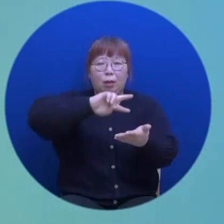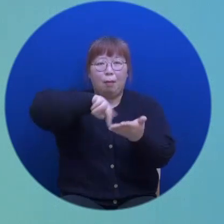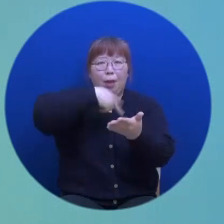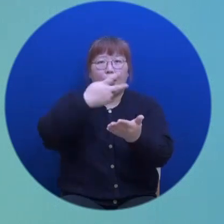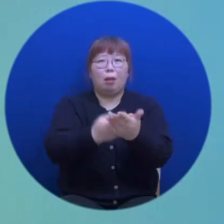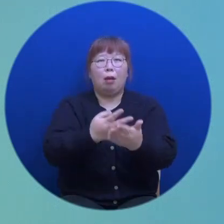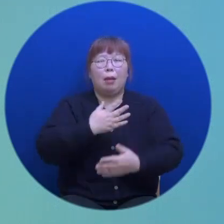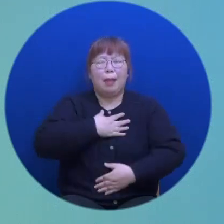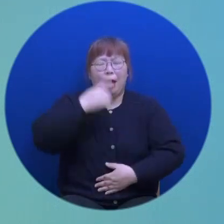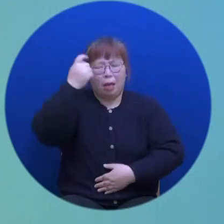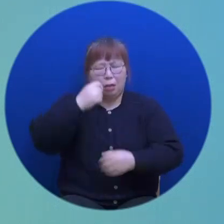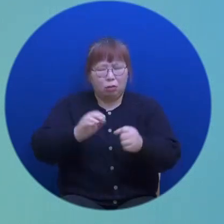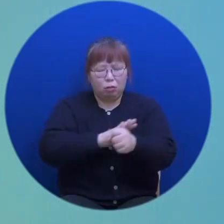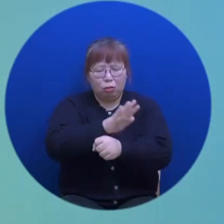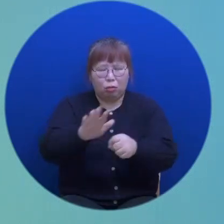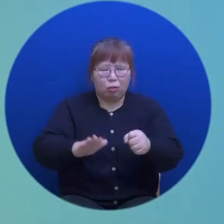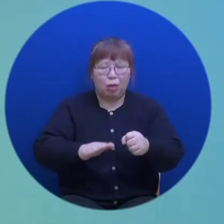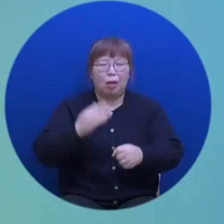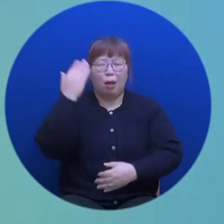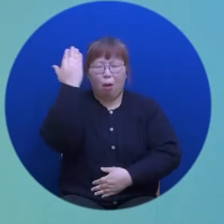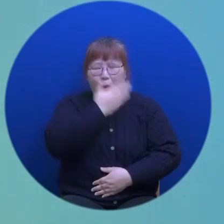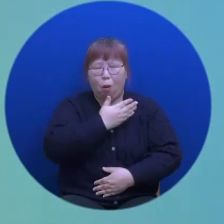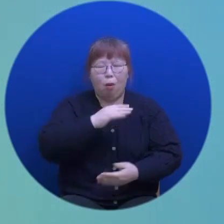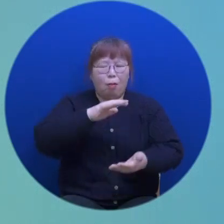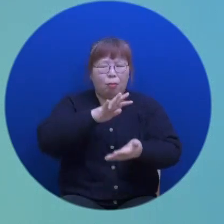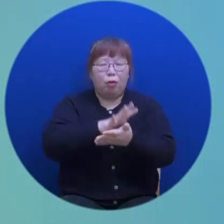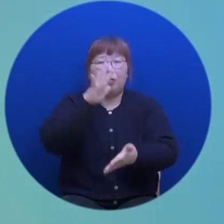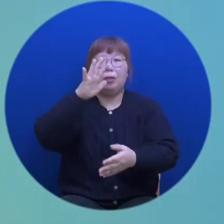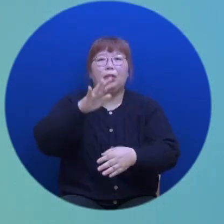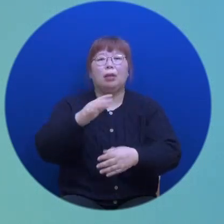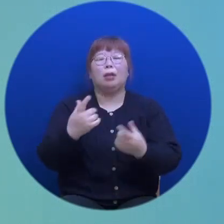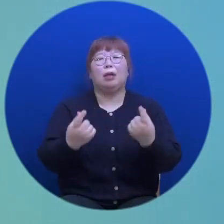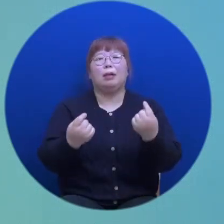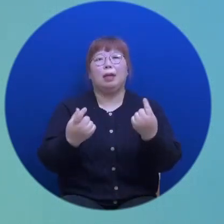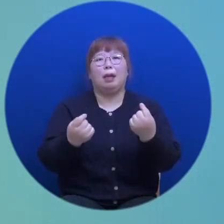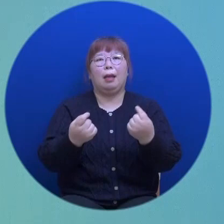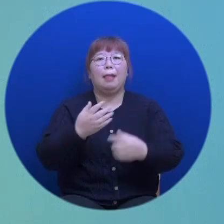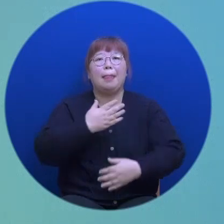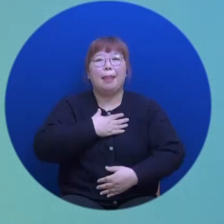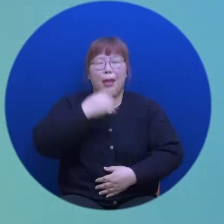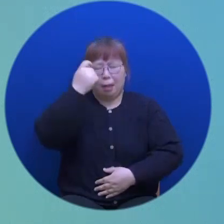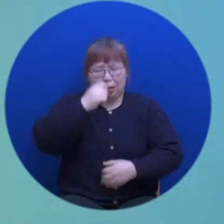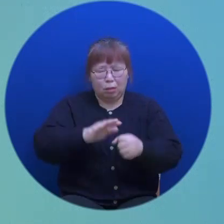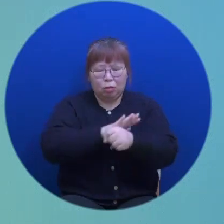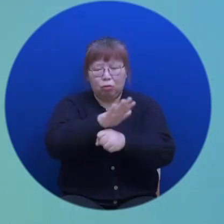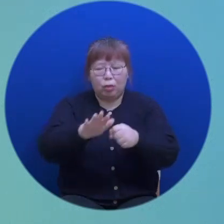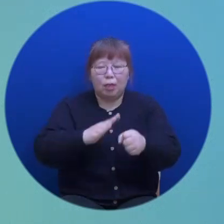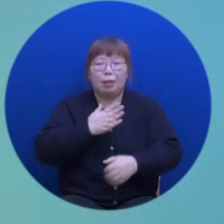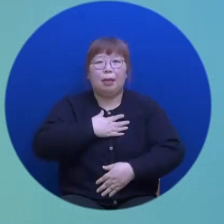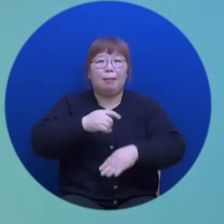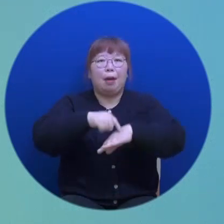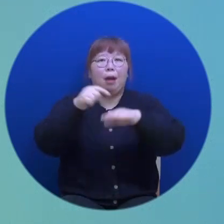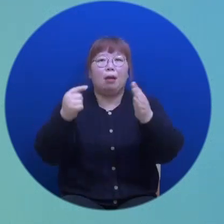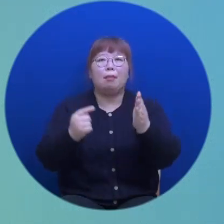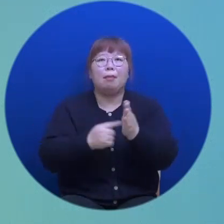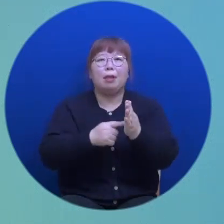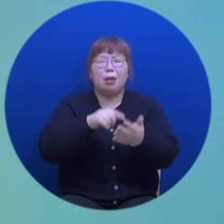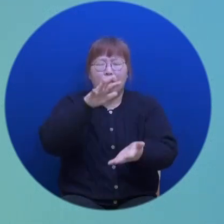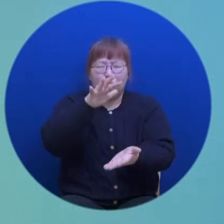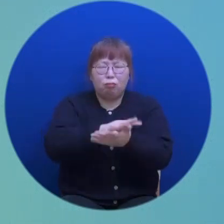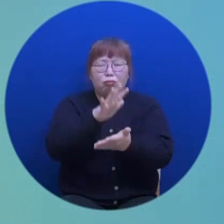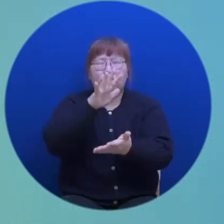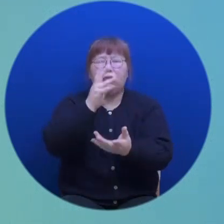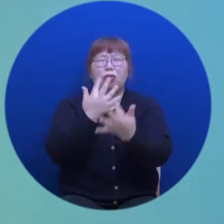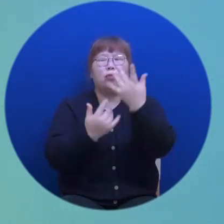긍휼이 온전히 불붙는 듯 하도다. 나의 긍휼이, 나의 마음이 불붙는